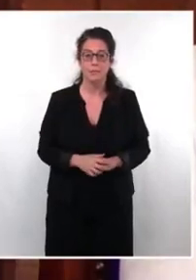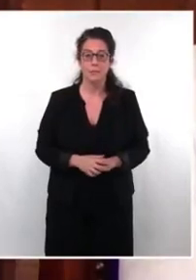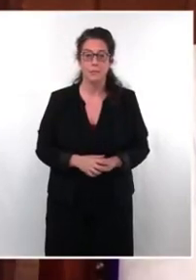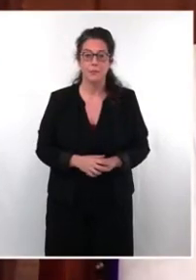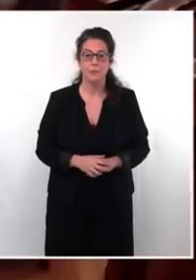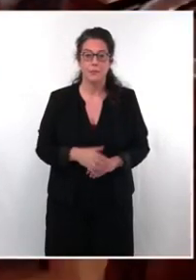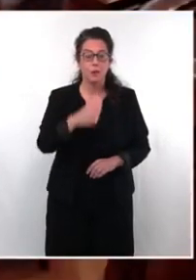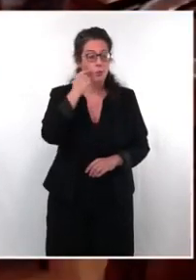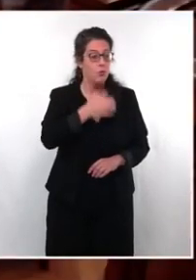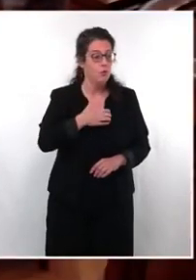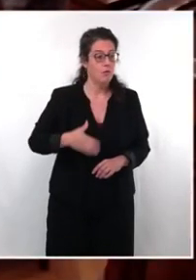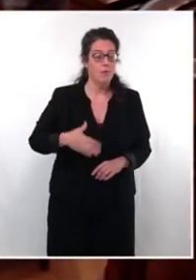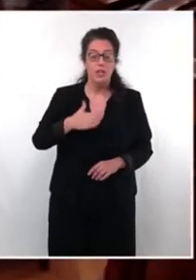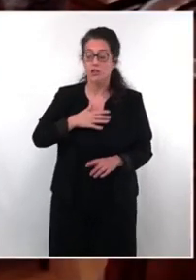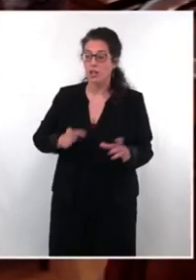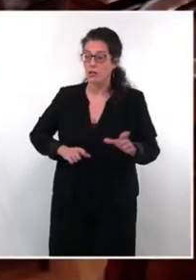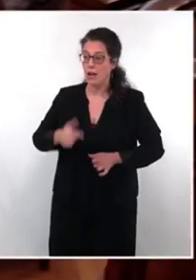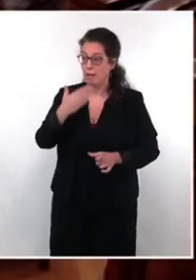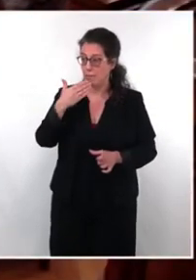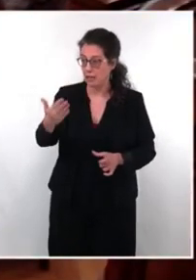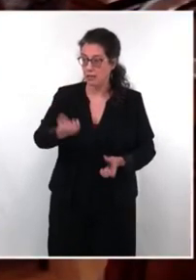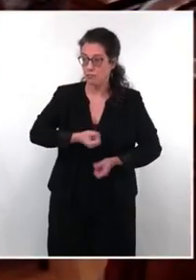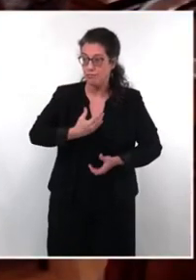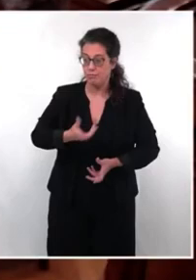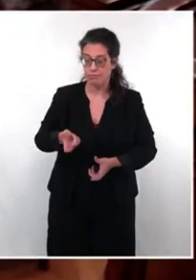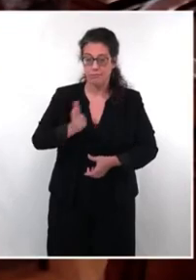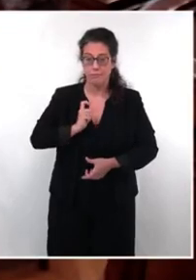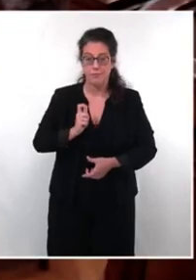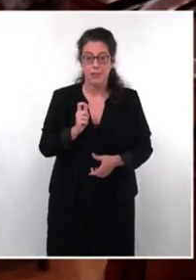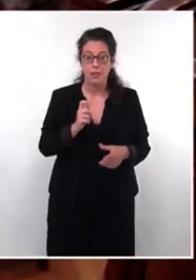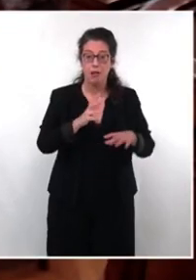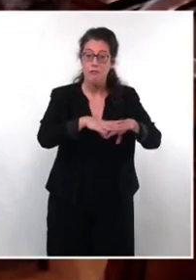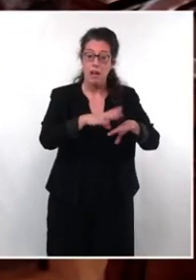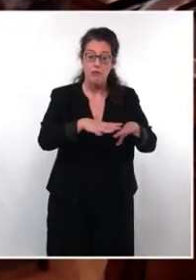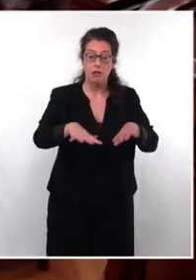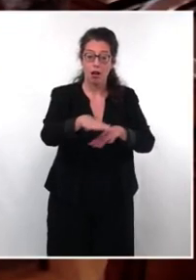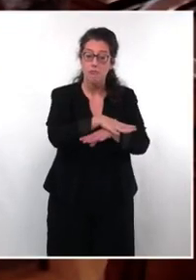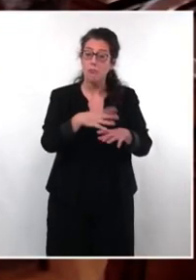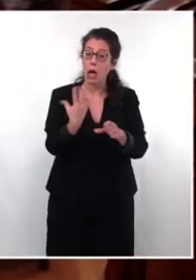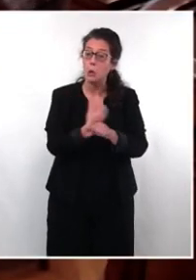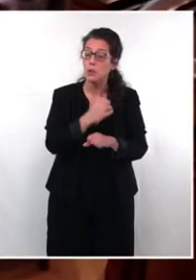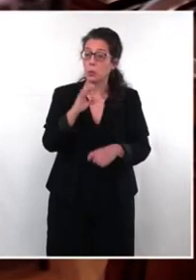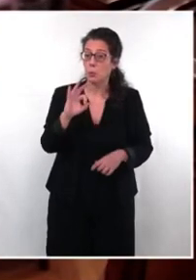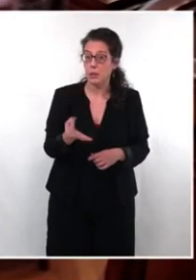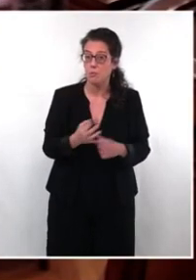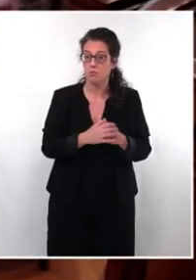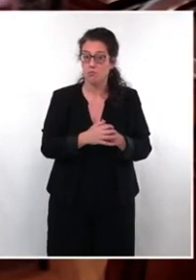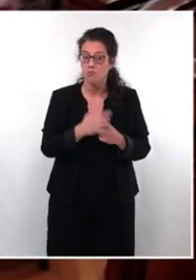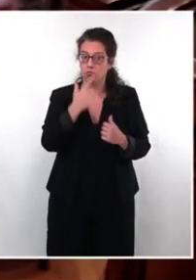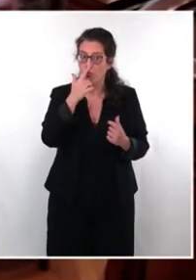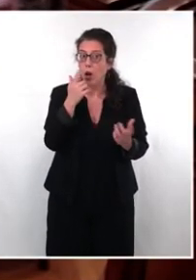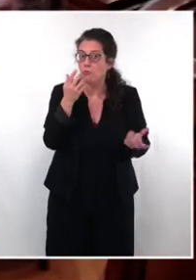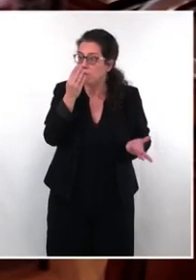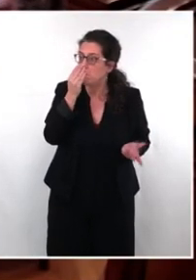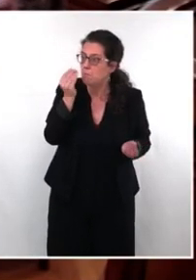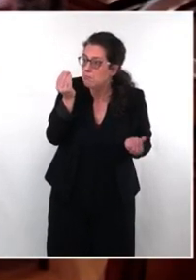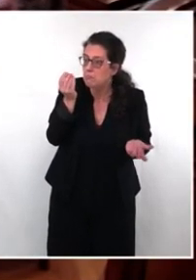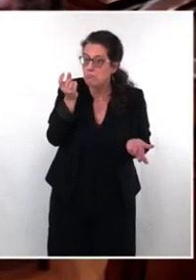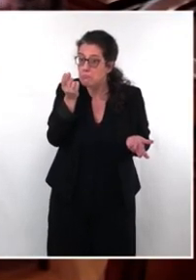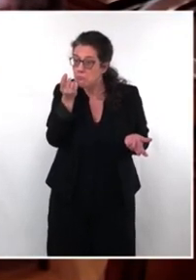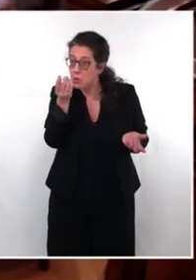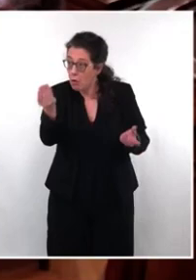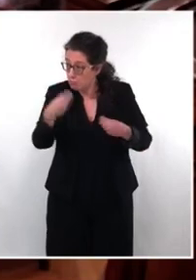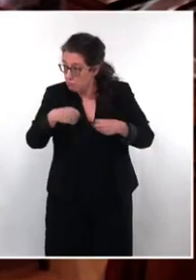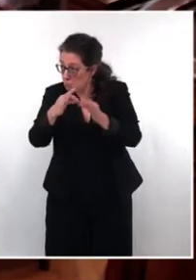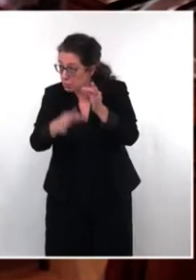Monsieur le maire, mes chers collègues, merci de me donner la parole. Le quartier des bassins à flot est réussi. En tout cas, c'est ce que je crois quand je lis le bilan que